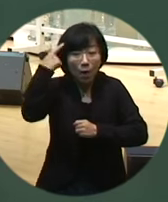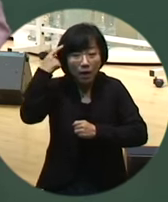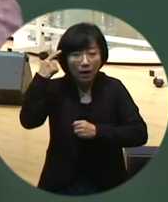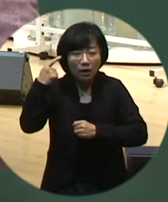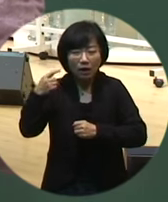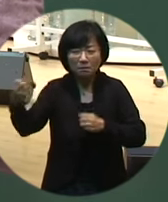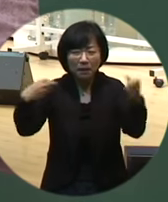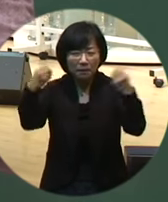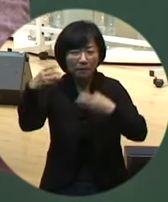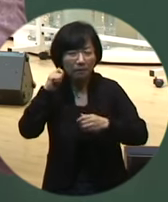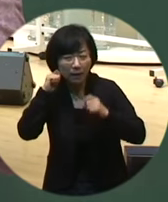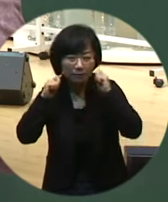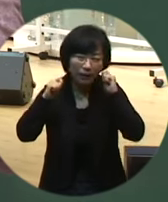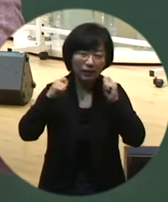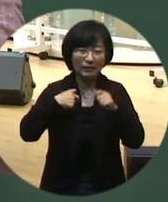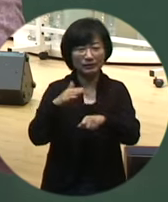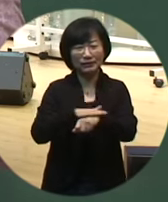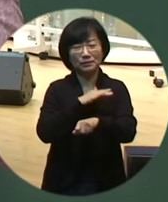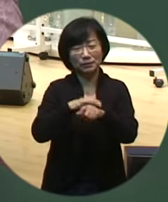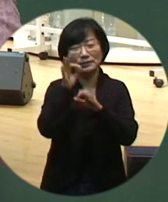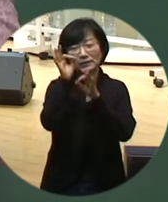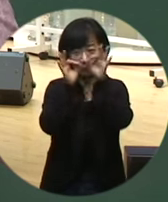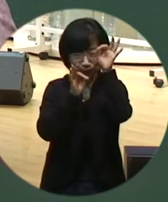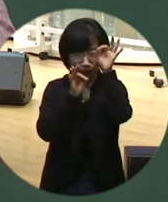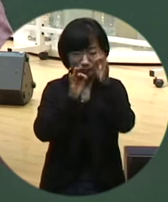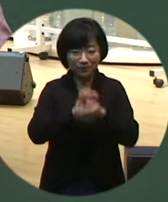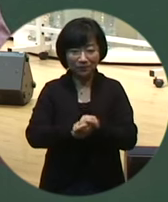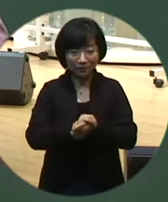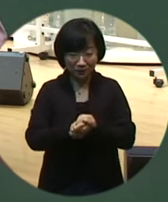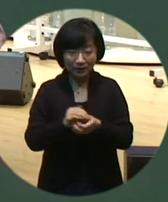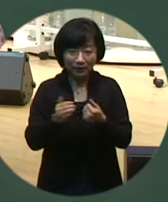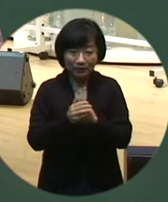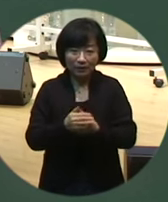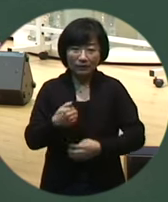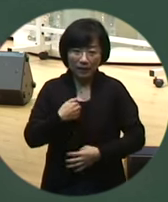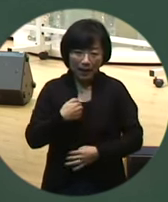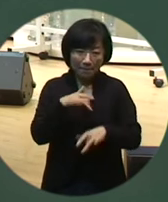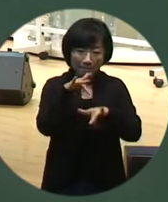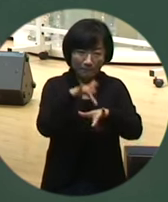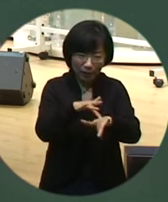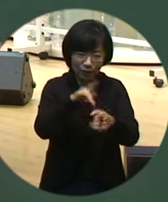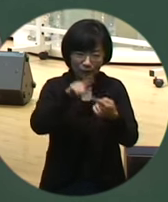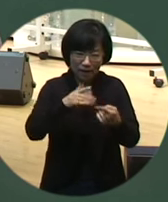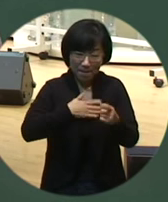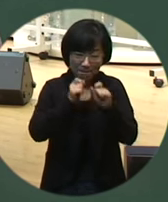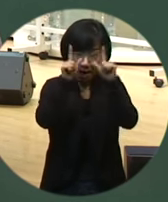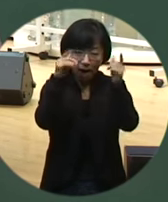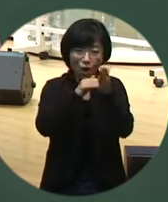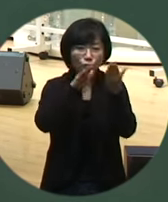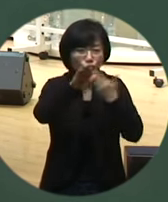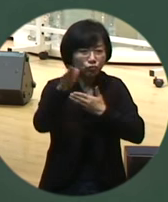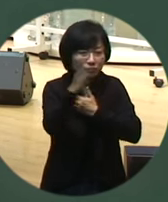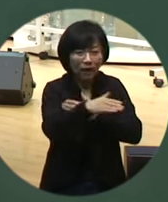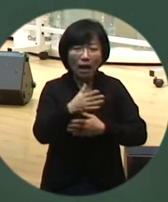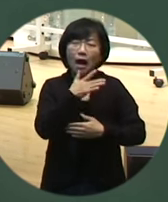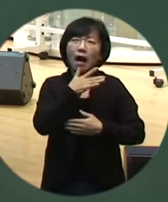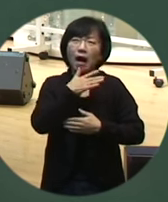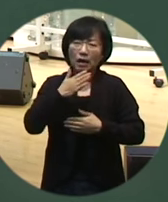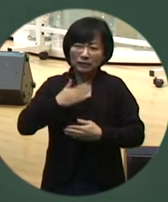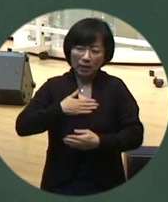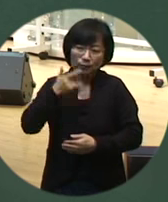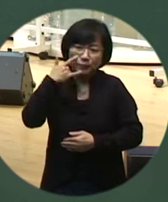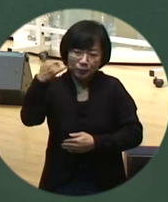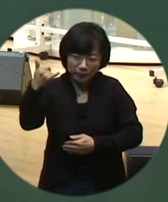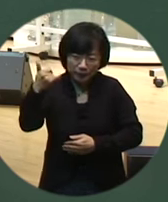elsewhere. 이러고 나니까는요, 우리 아버지도 이해가 되고, 우리 조상도 이해가 되고, 내 주변의